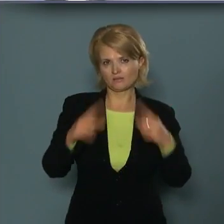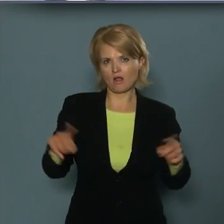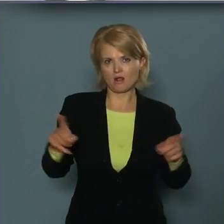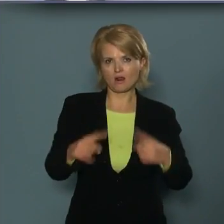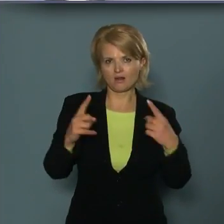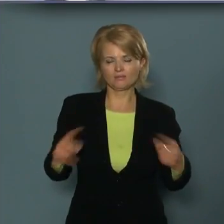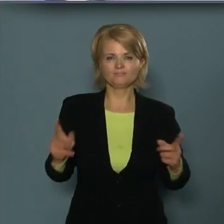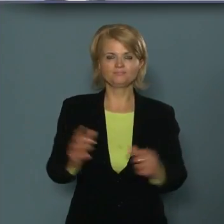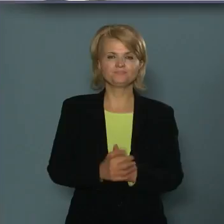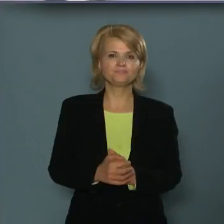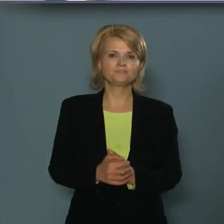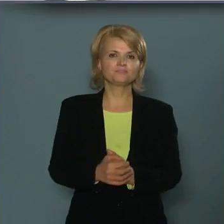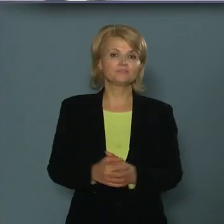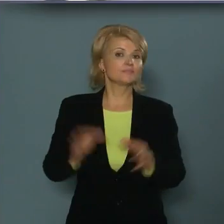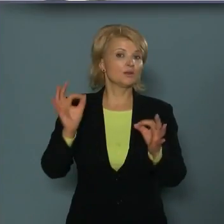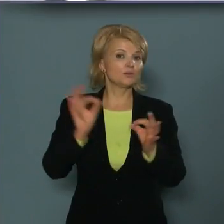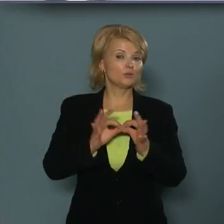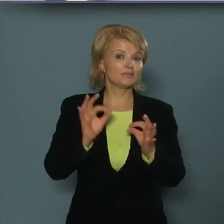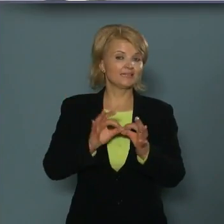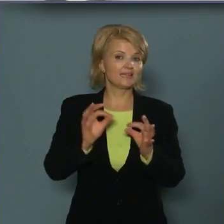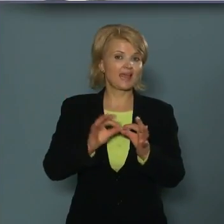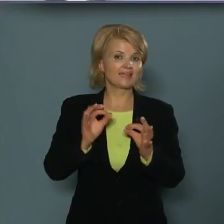néhányat. És